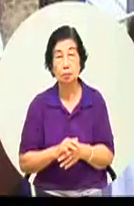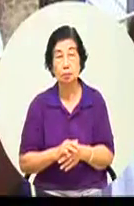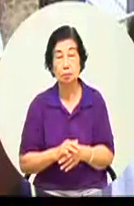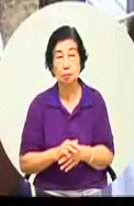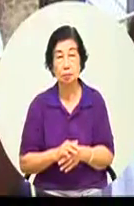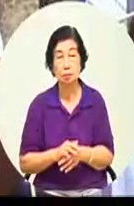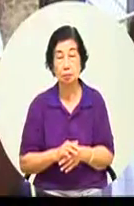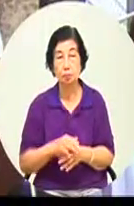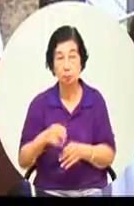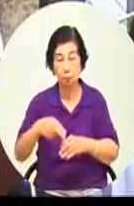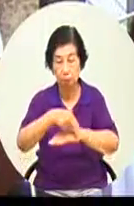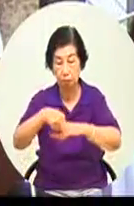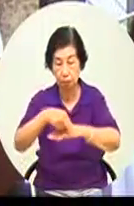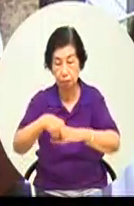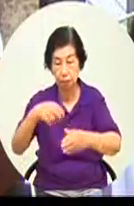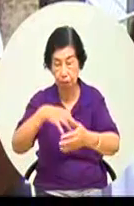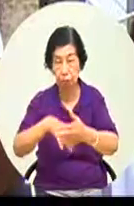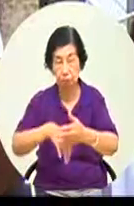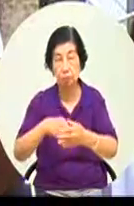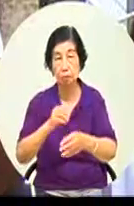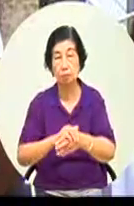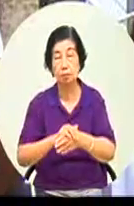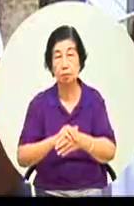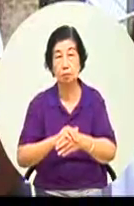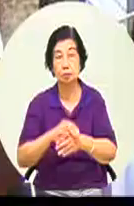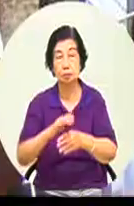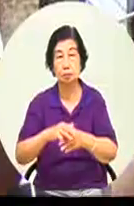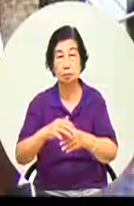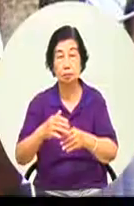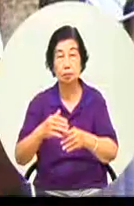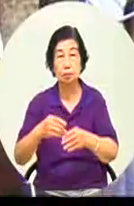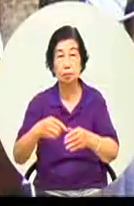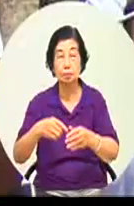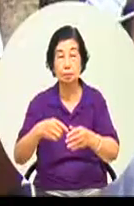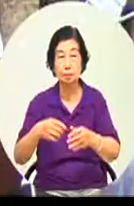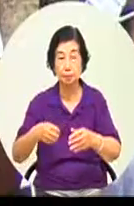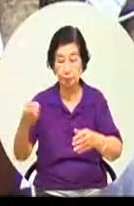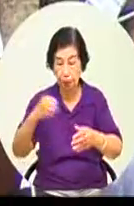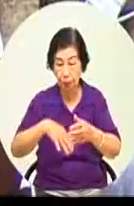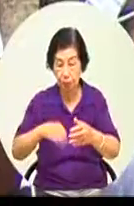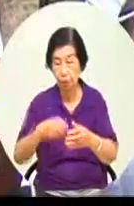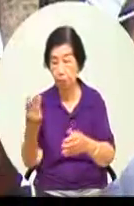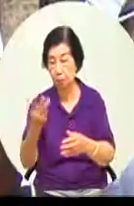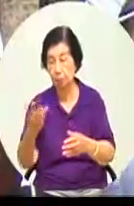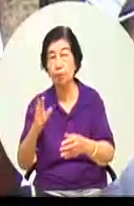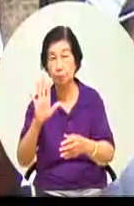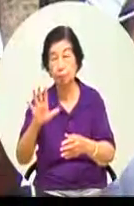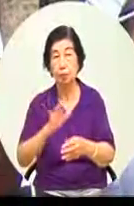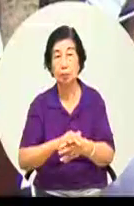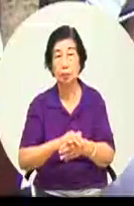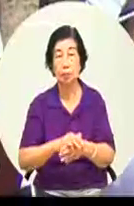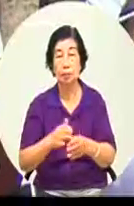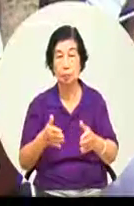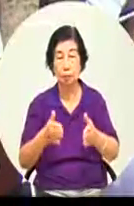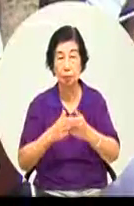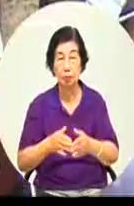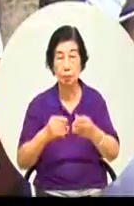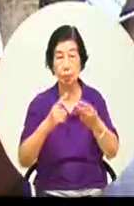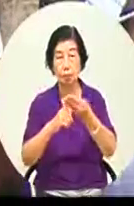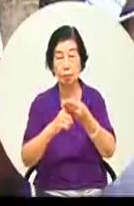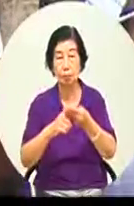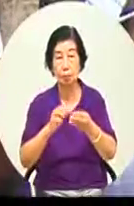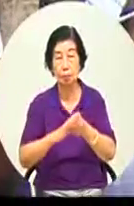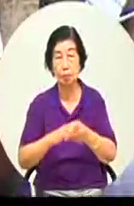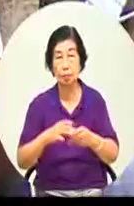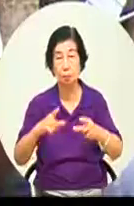在计划阶段里面，当然要把营运阶段里面的交通冲击也把它涵盖进来。那这里面主要两个部分哦，第一个就是我们大顺路，